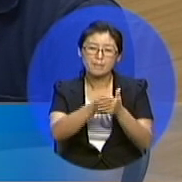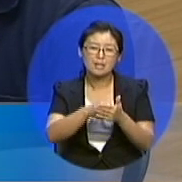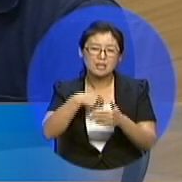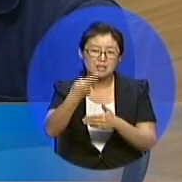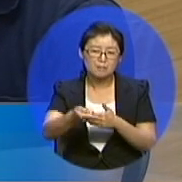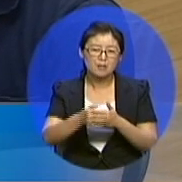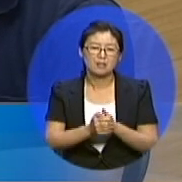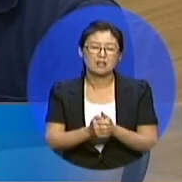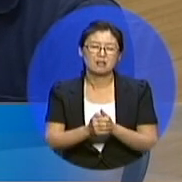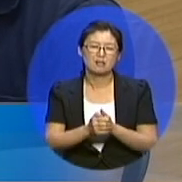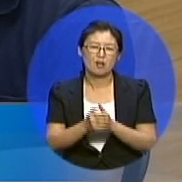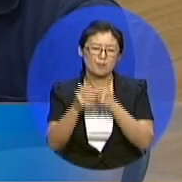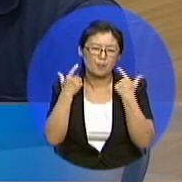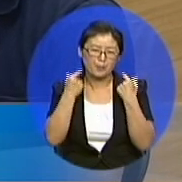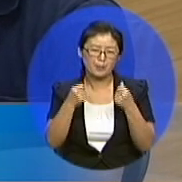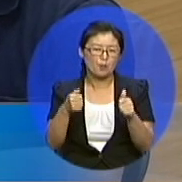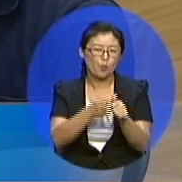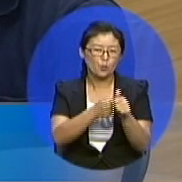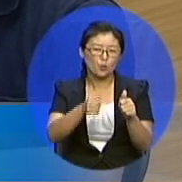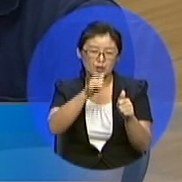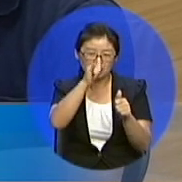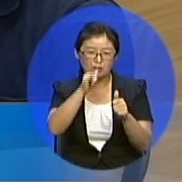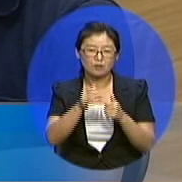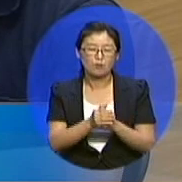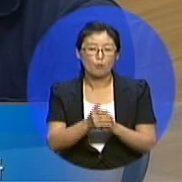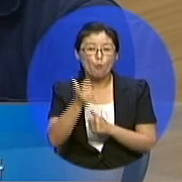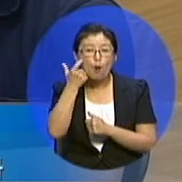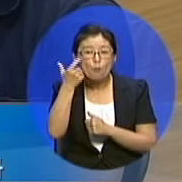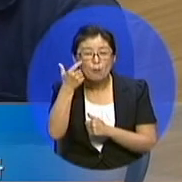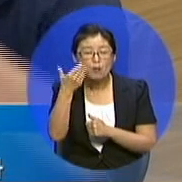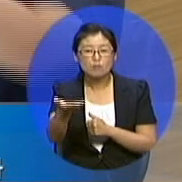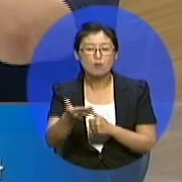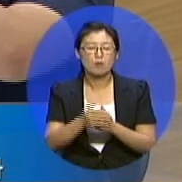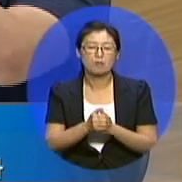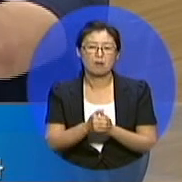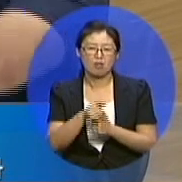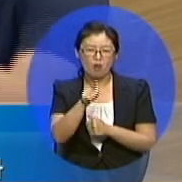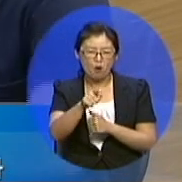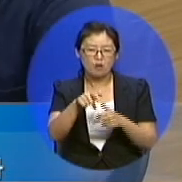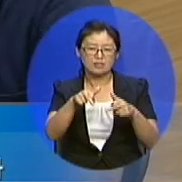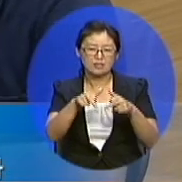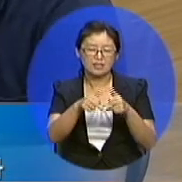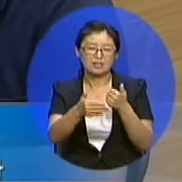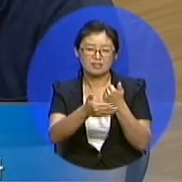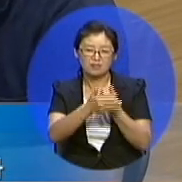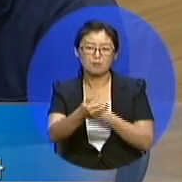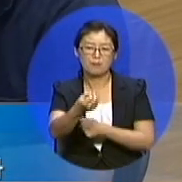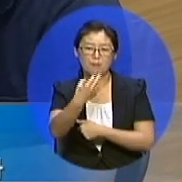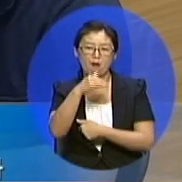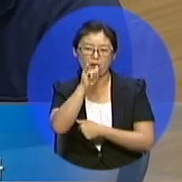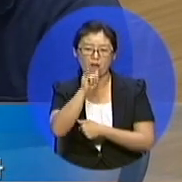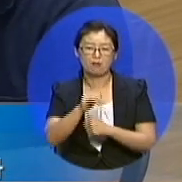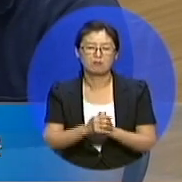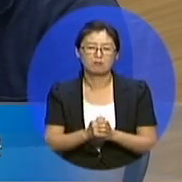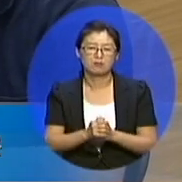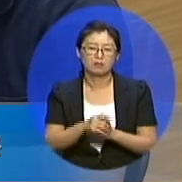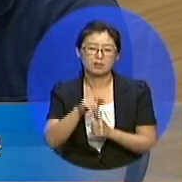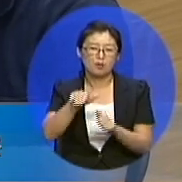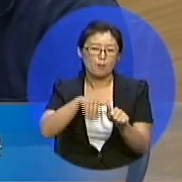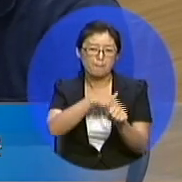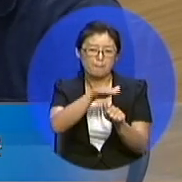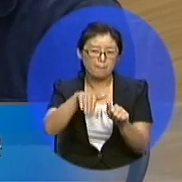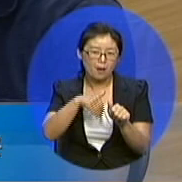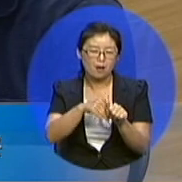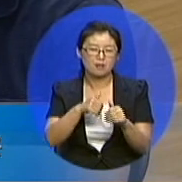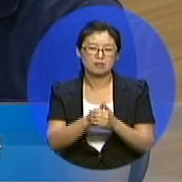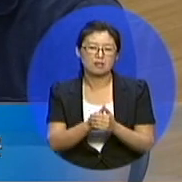비인다 학교폭력이 여전하고 본인은 왜 그러느냐는 질문에 단골답한 대답도 네가 장애인이니까 라는 답이었습니다. 이런 상황들을 방지하기